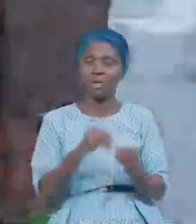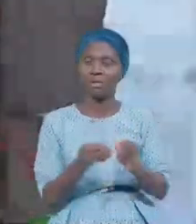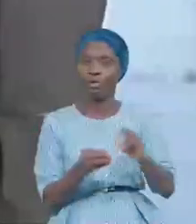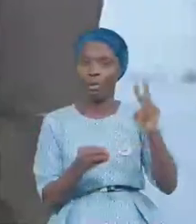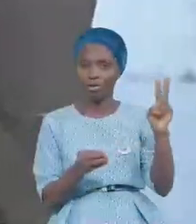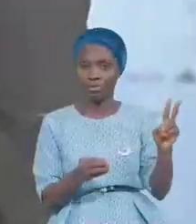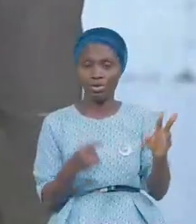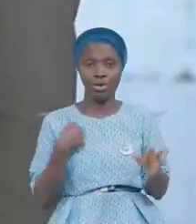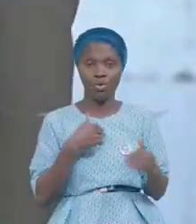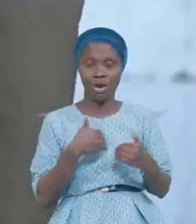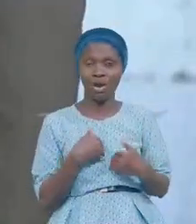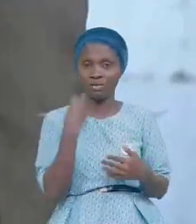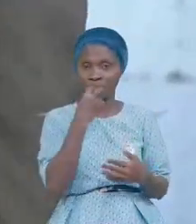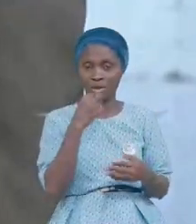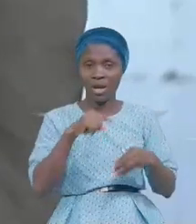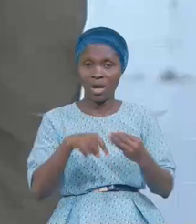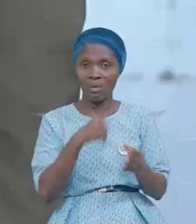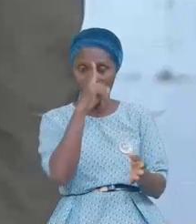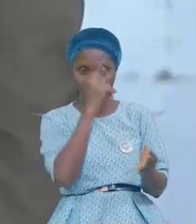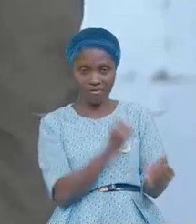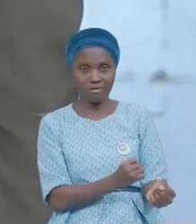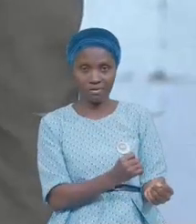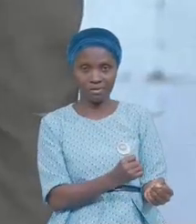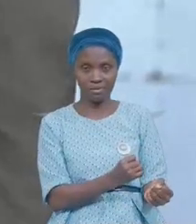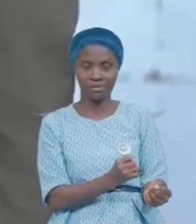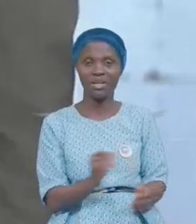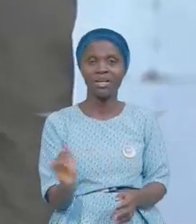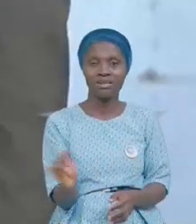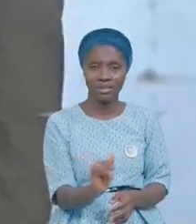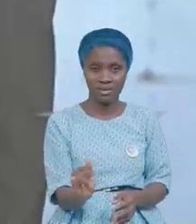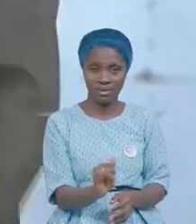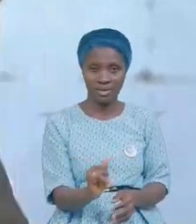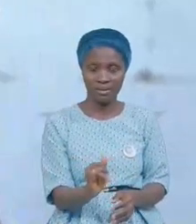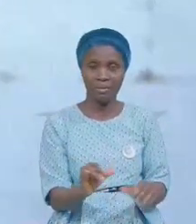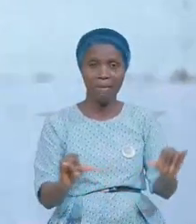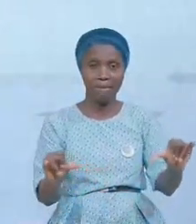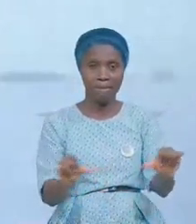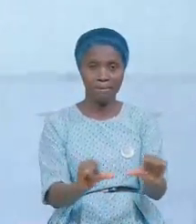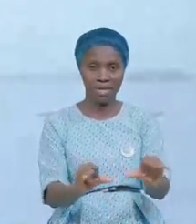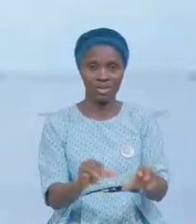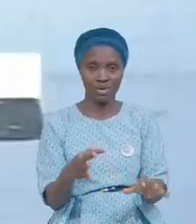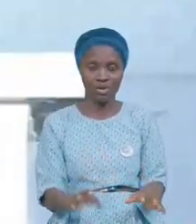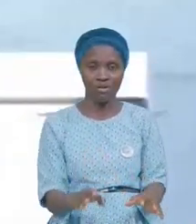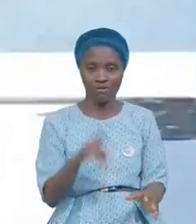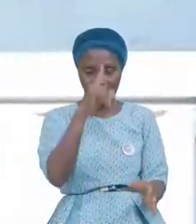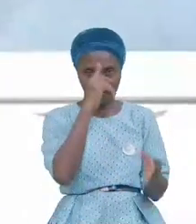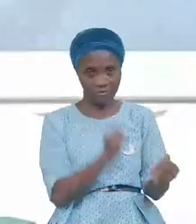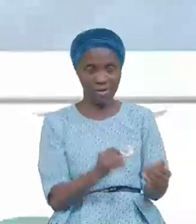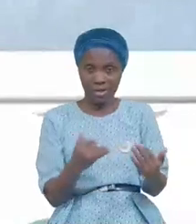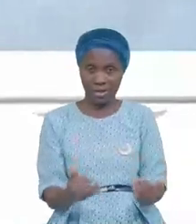parlé de la foi. La même mesure de foi. Maintenant, nous parlons de la